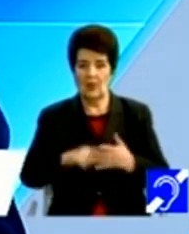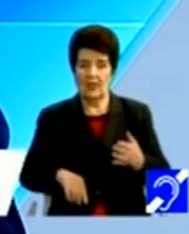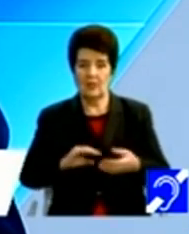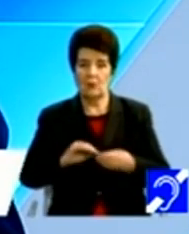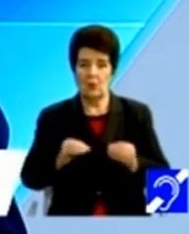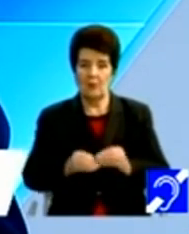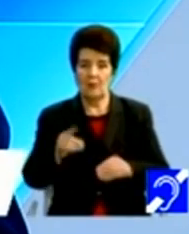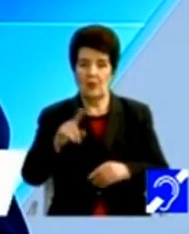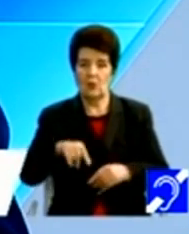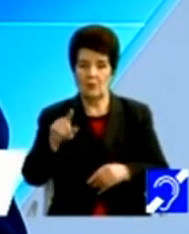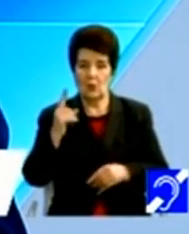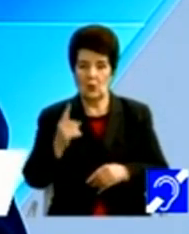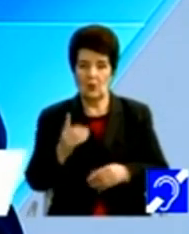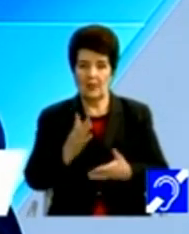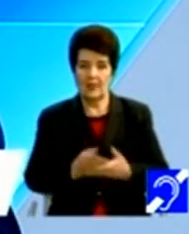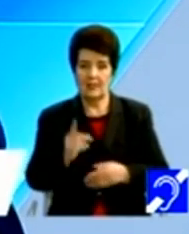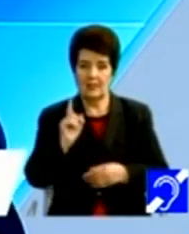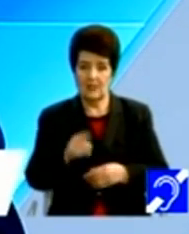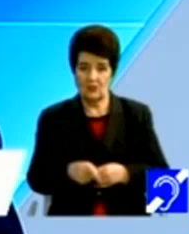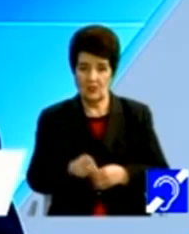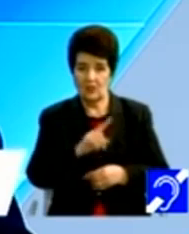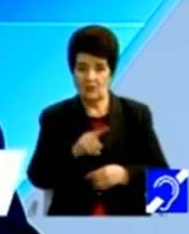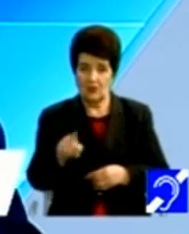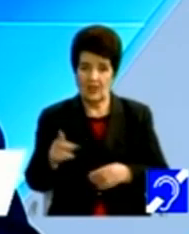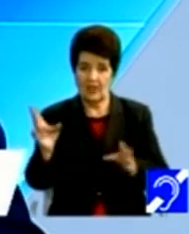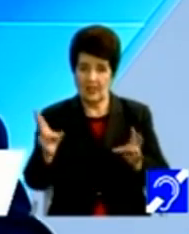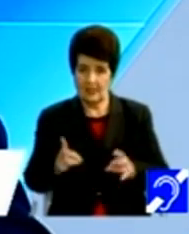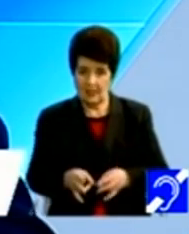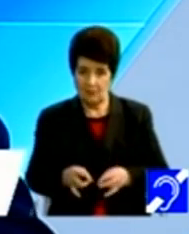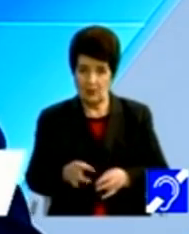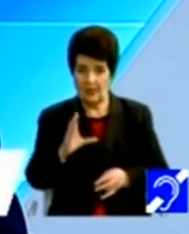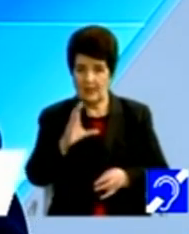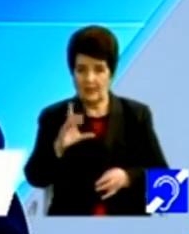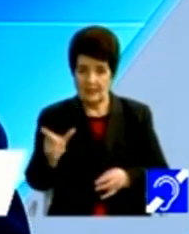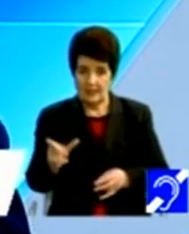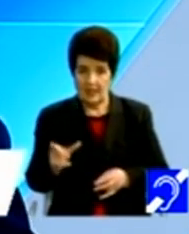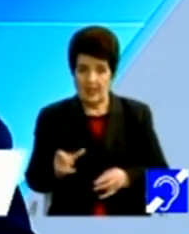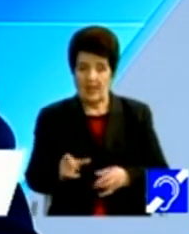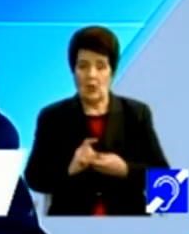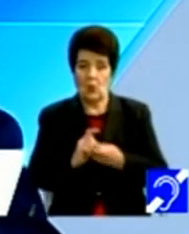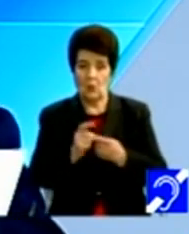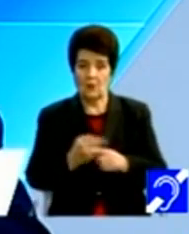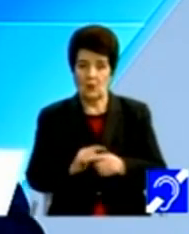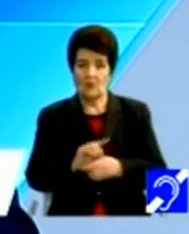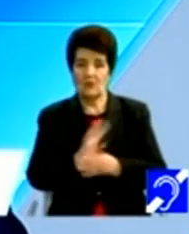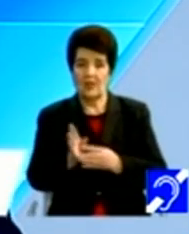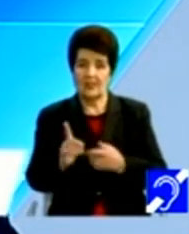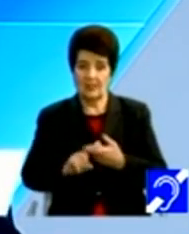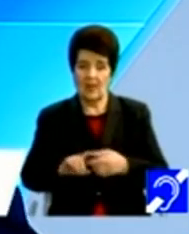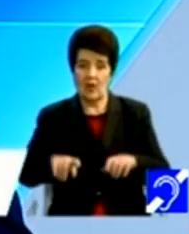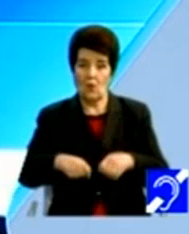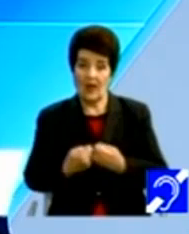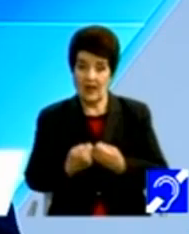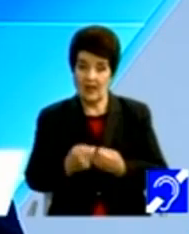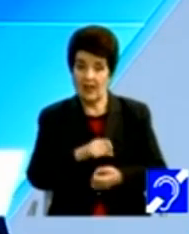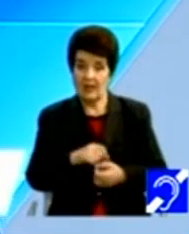problema numărul unu este aceea că însăși cei care trebuie să lupte cu această pandemie au încălcat ei